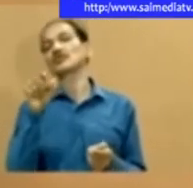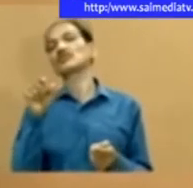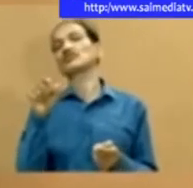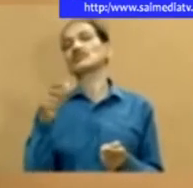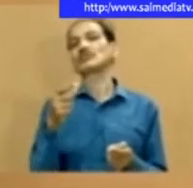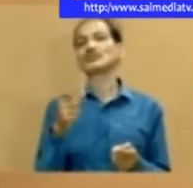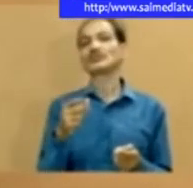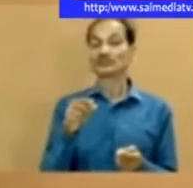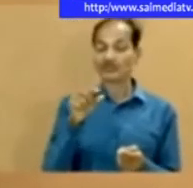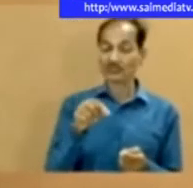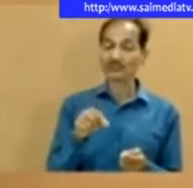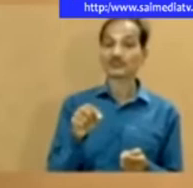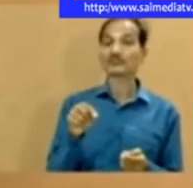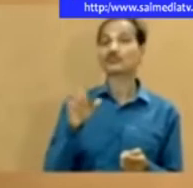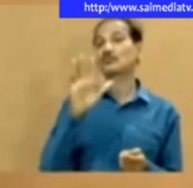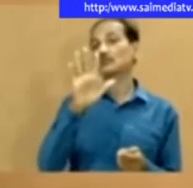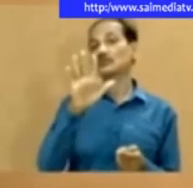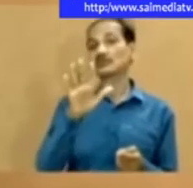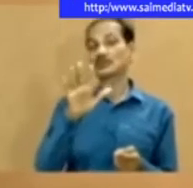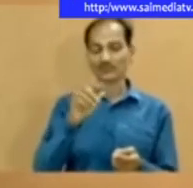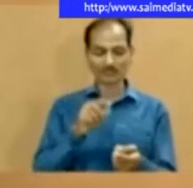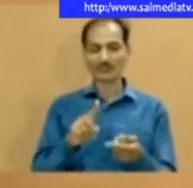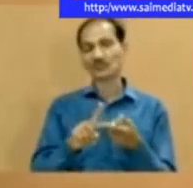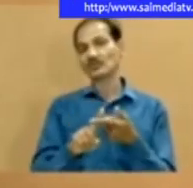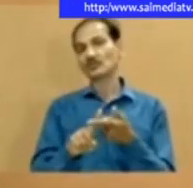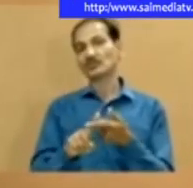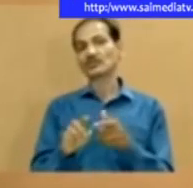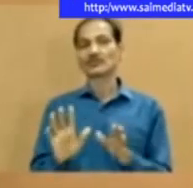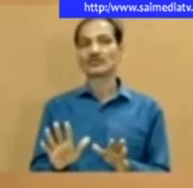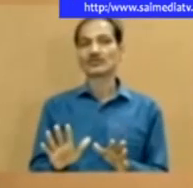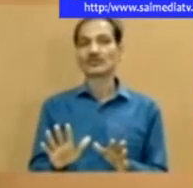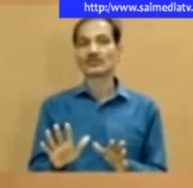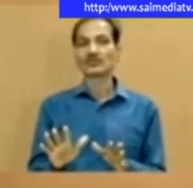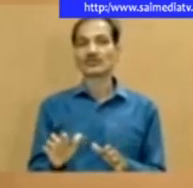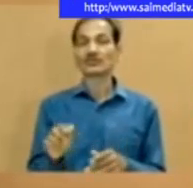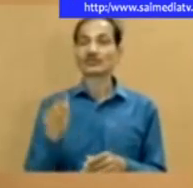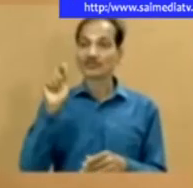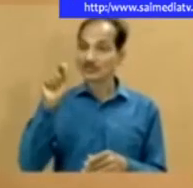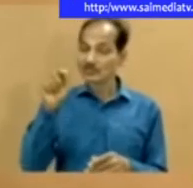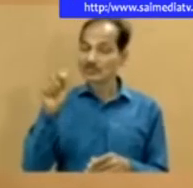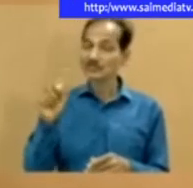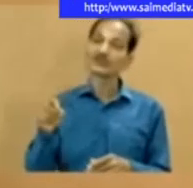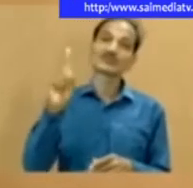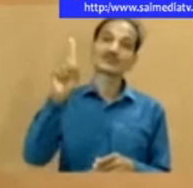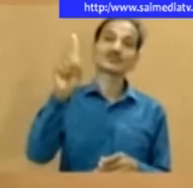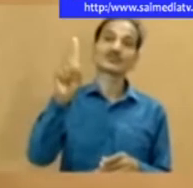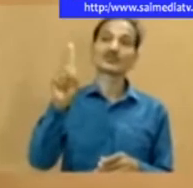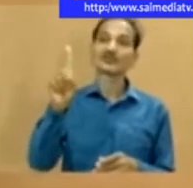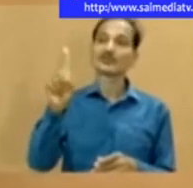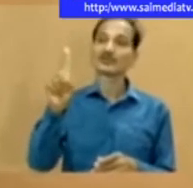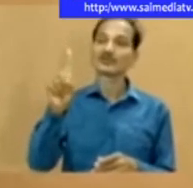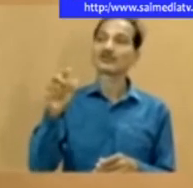ଜଣଙ୍କର ପଜିଟିଭ କେସ୍ ଆମ ସାମ୍ନାକୁ ଆସିଛି ସେଥିରୁ ଜଣେ ବ୍ୟକ୍ତି ଅଛନ୍ତି ଯାହାଙ୍କୁ